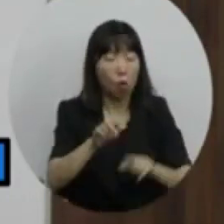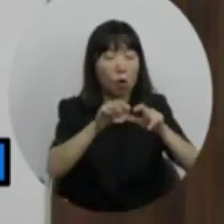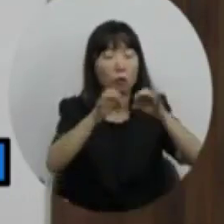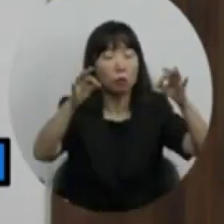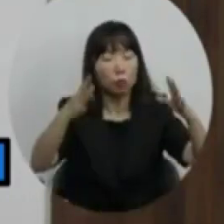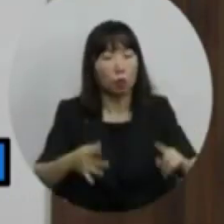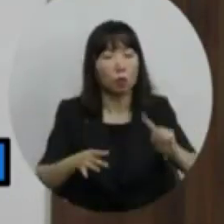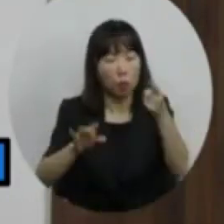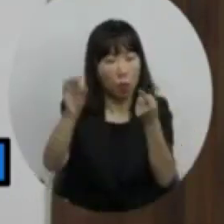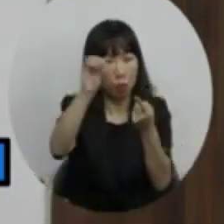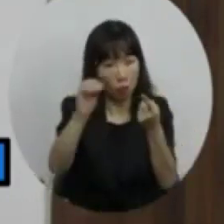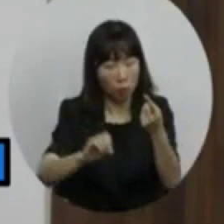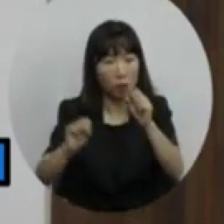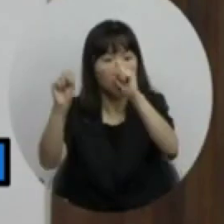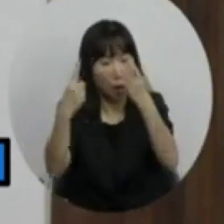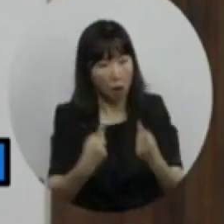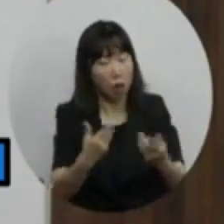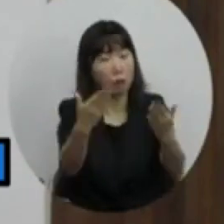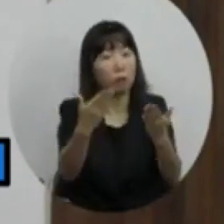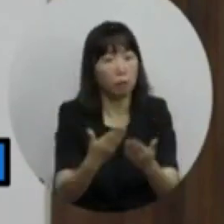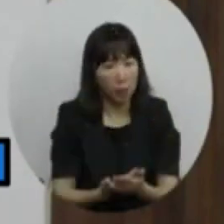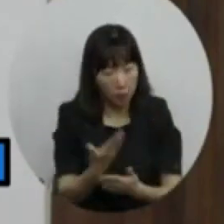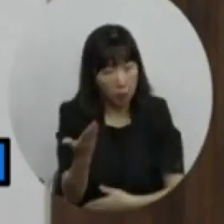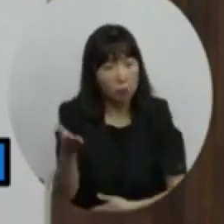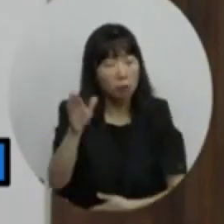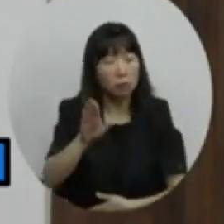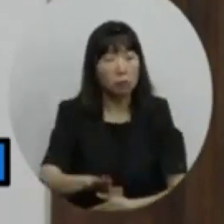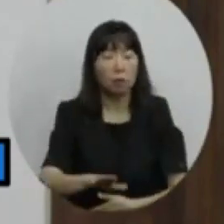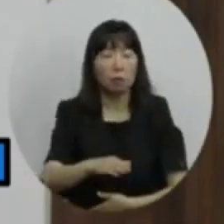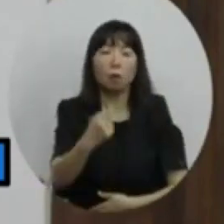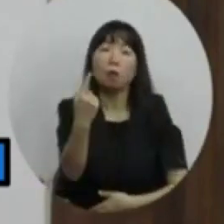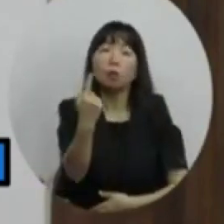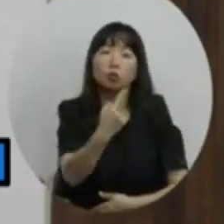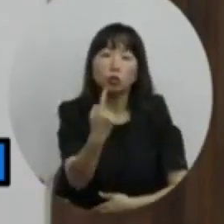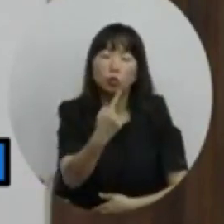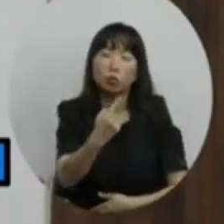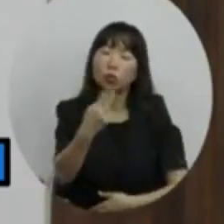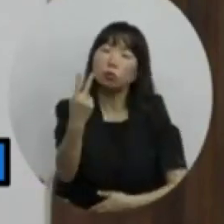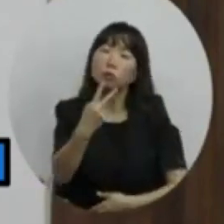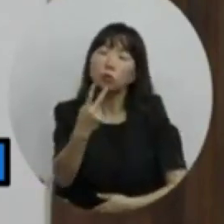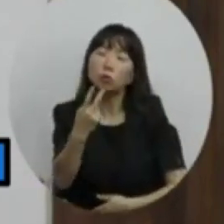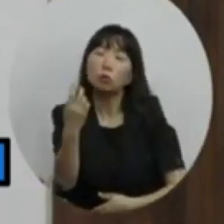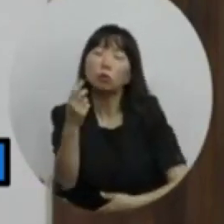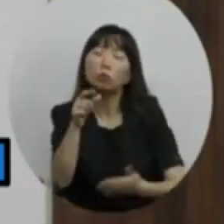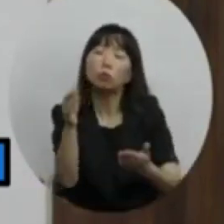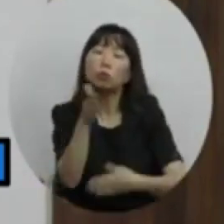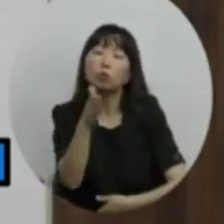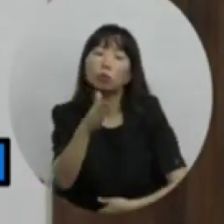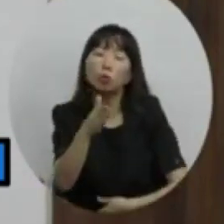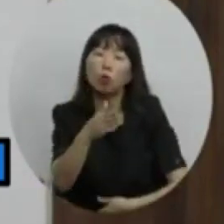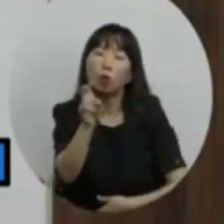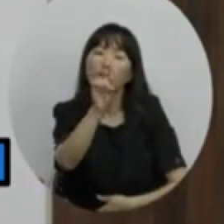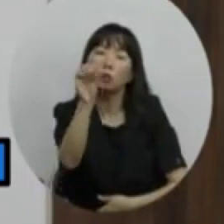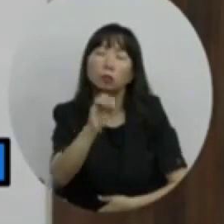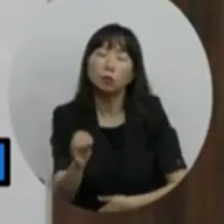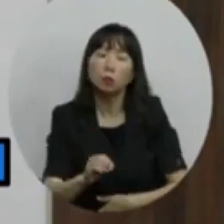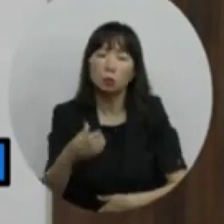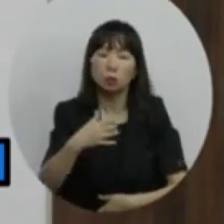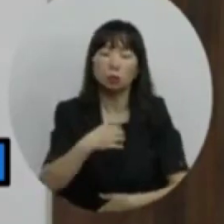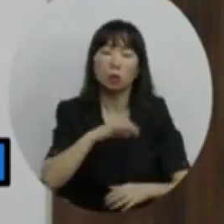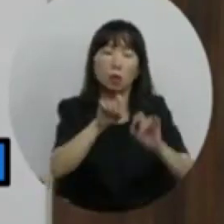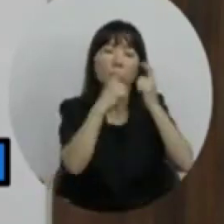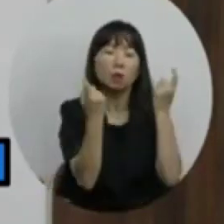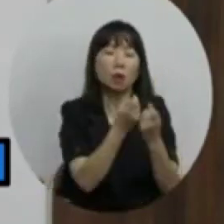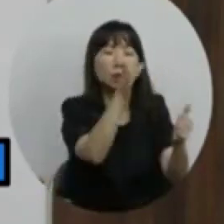것을 체육시설 사용료를 1,000원 내지 2,000원 80%를 일부 징수하겠다 하는 조사는 우리 민선